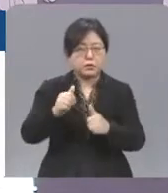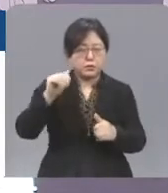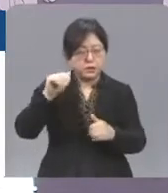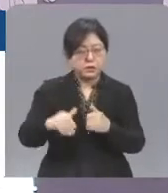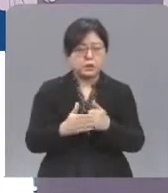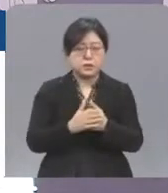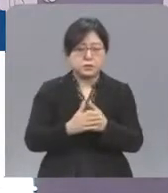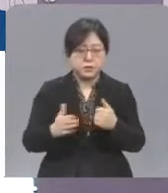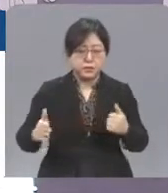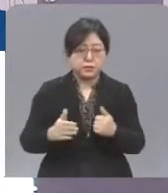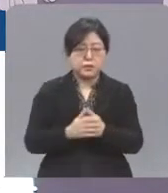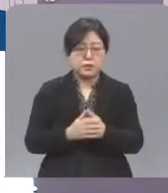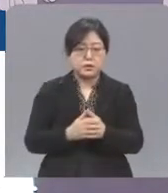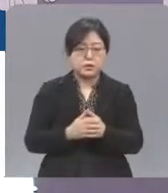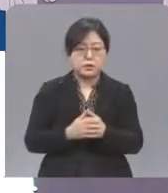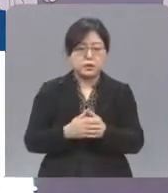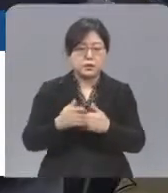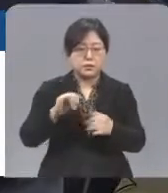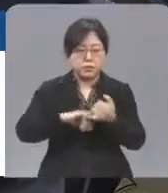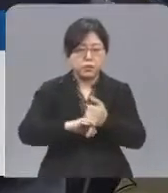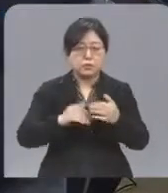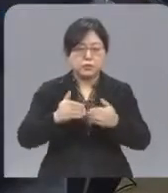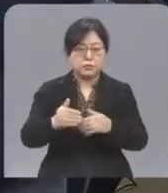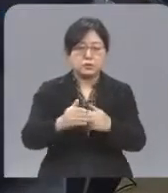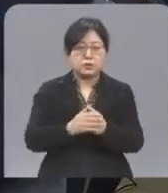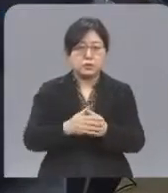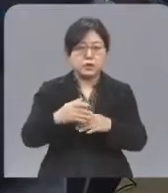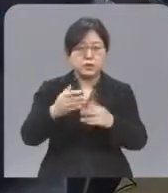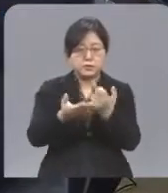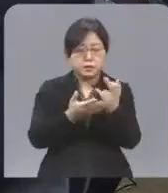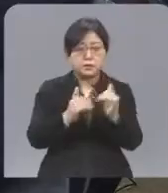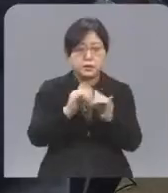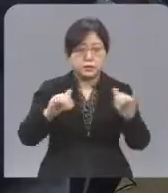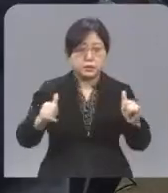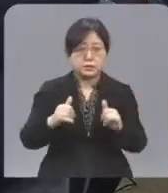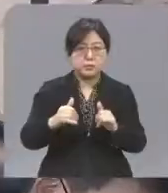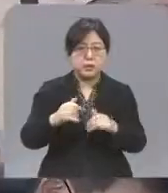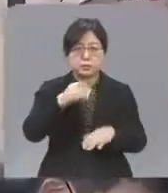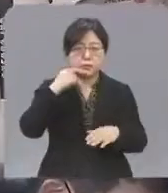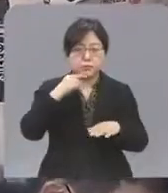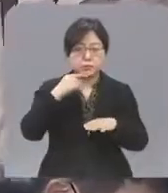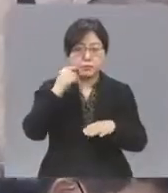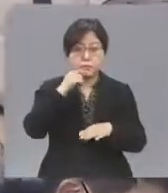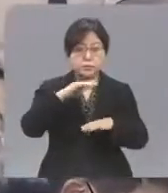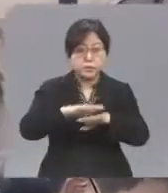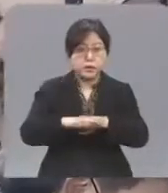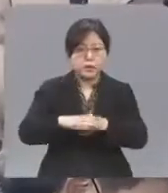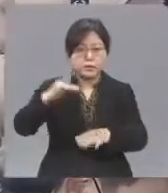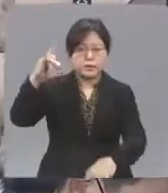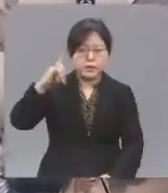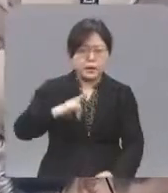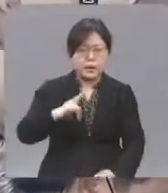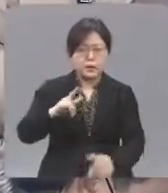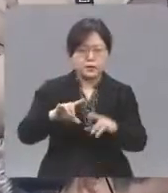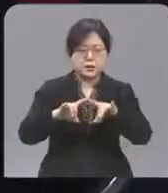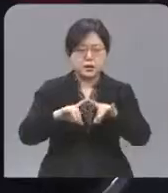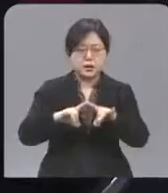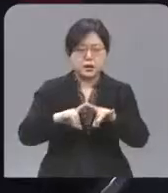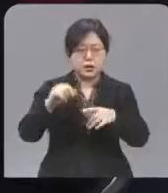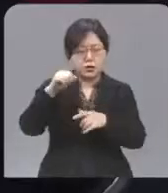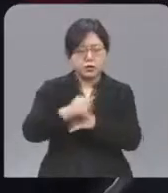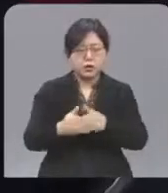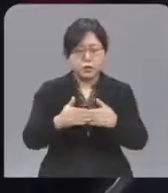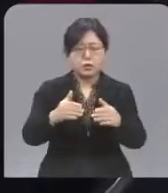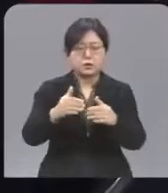생각이기 때문에 꼭 이게 추진되어야 된다. 한섬마을 주민은 최근 염전 등에 들어서고 있는 태양광 발전소 허가 과정의